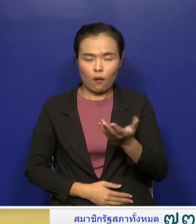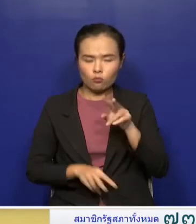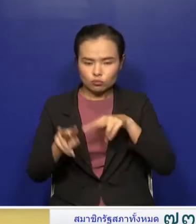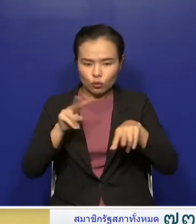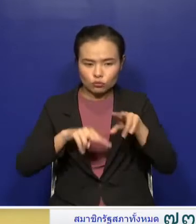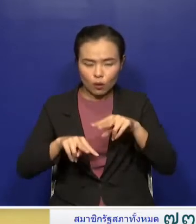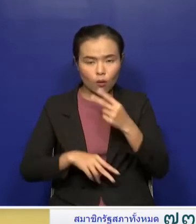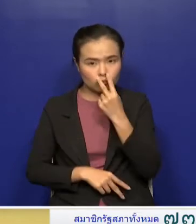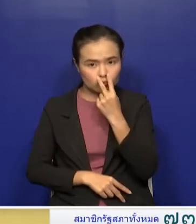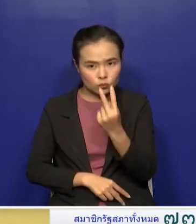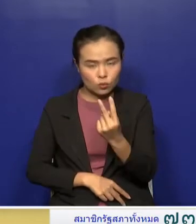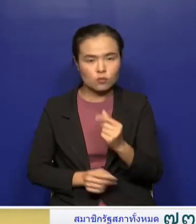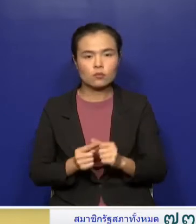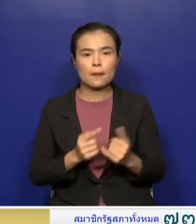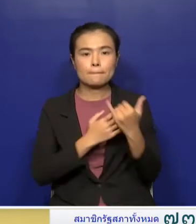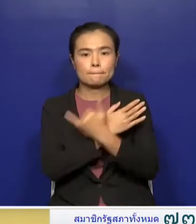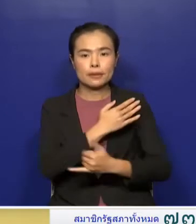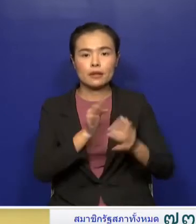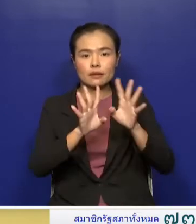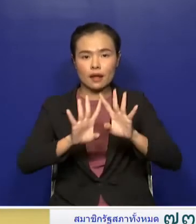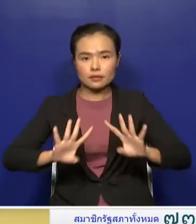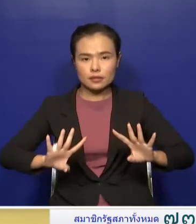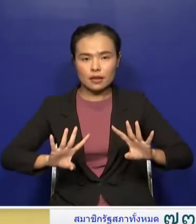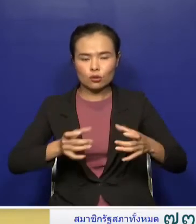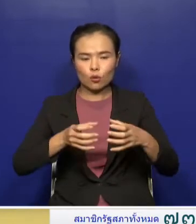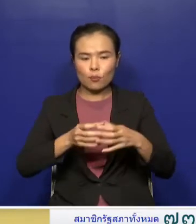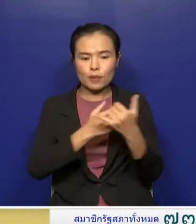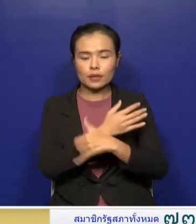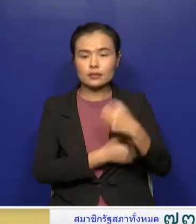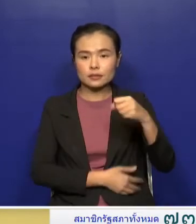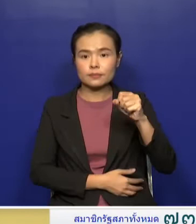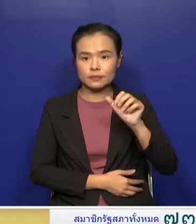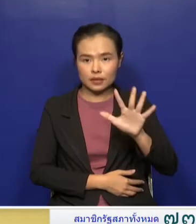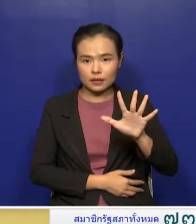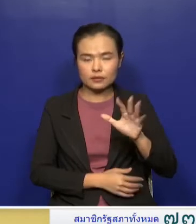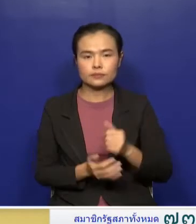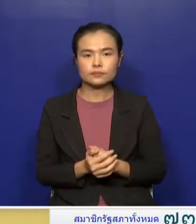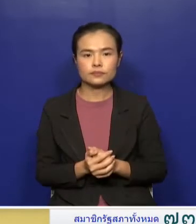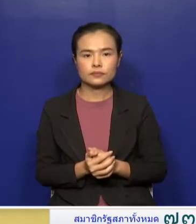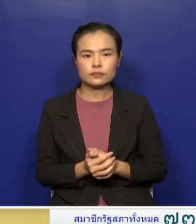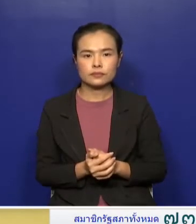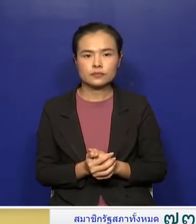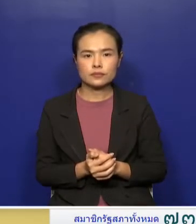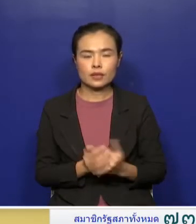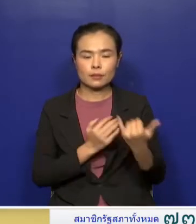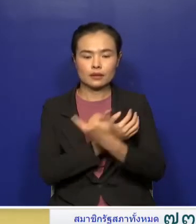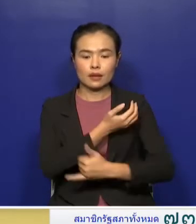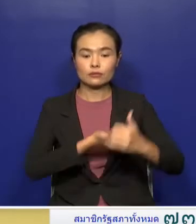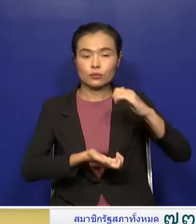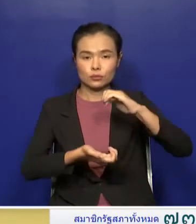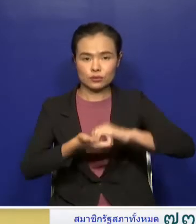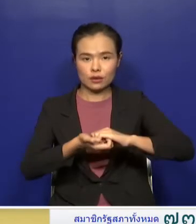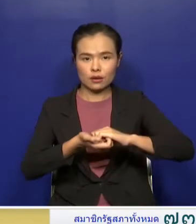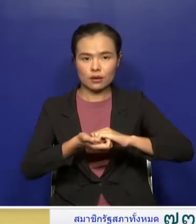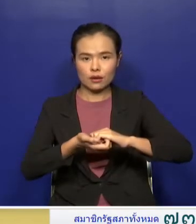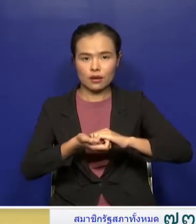บดูว่านอาเซ็นอื่นในอเซ็ หรอประเทศที่เราตกลงด้วย ครัเข